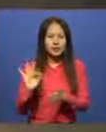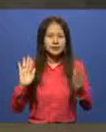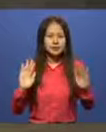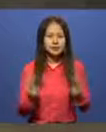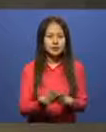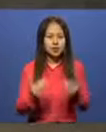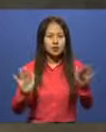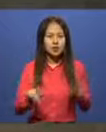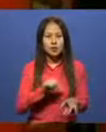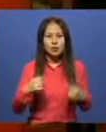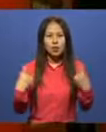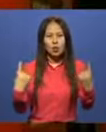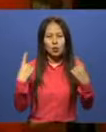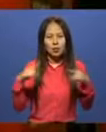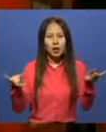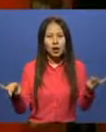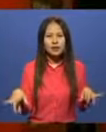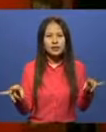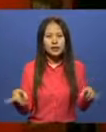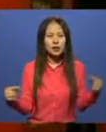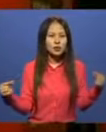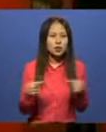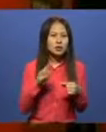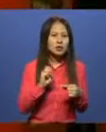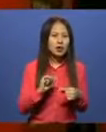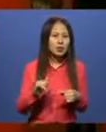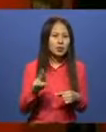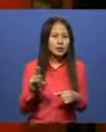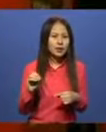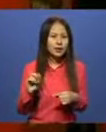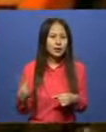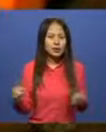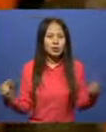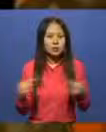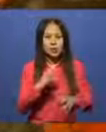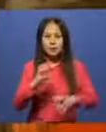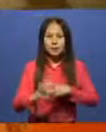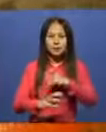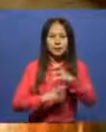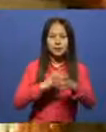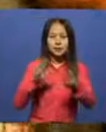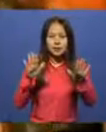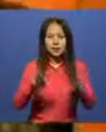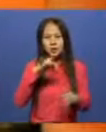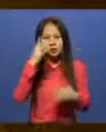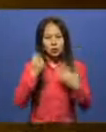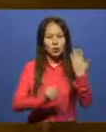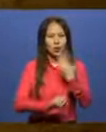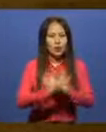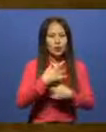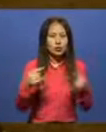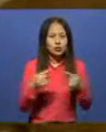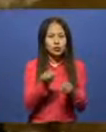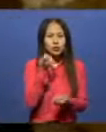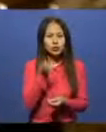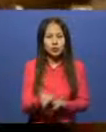қатар әлемдегі ең ірі австралиялық тау-кен компаниясы мен оның бәсекелестері әлемдік нарықта мұнай мен өзге де шикізаттың күрт